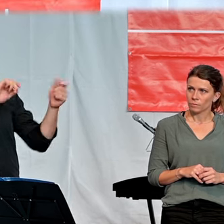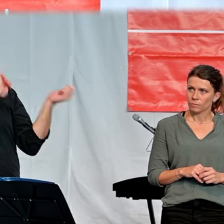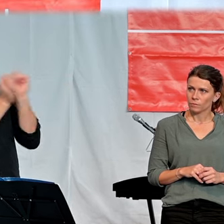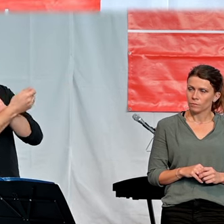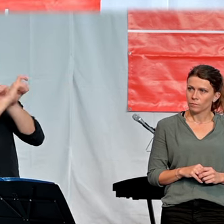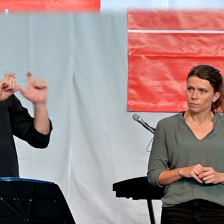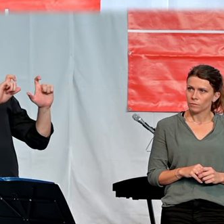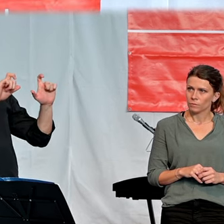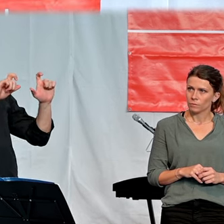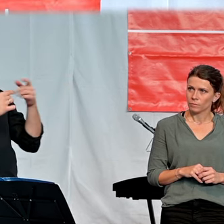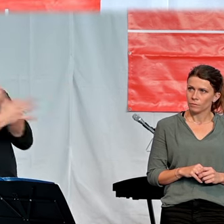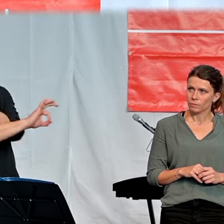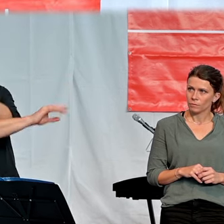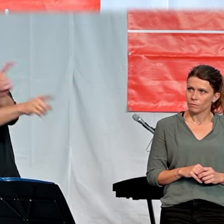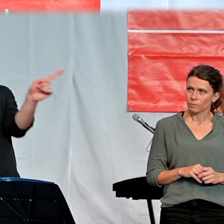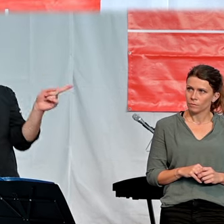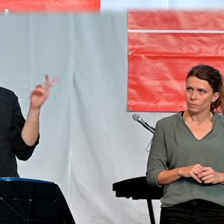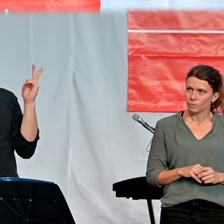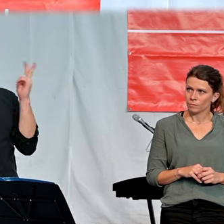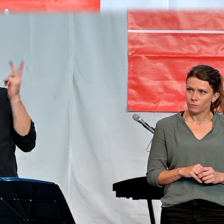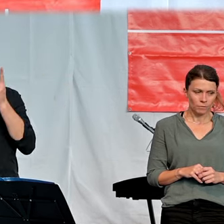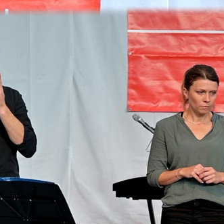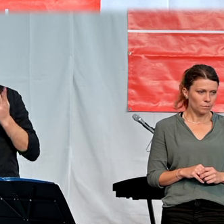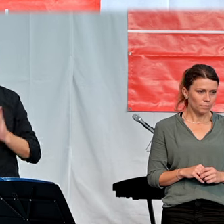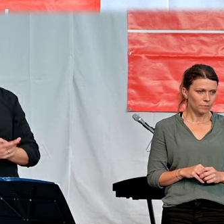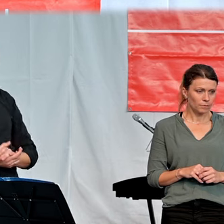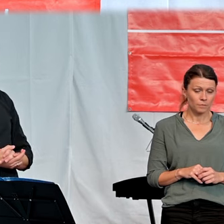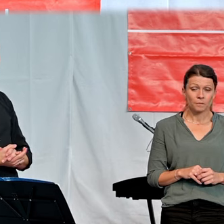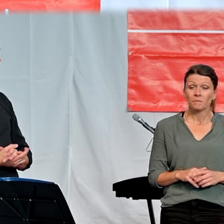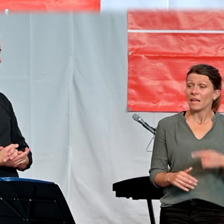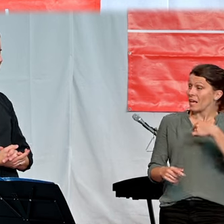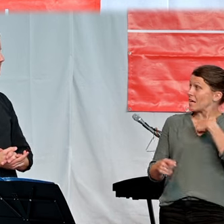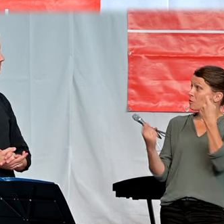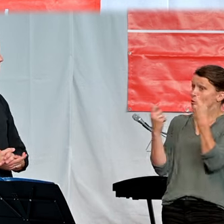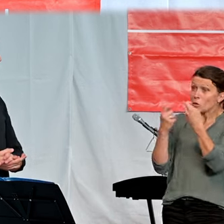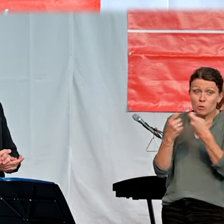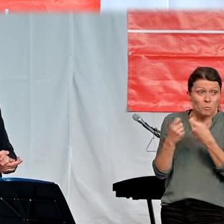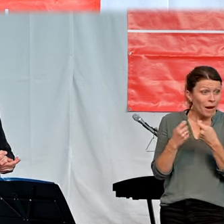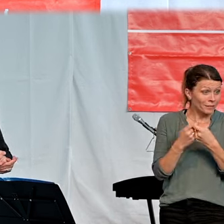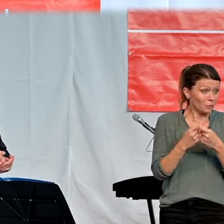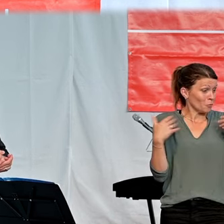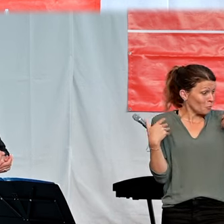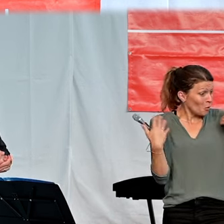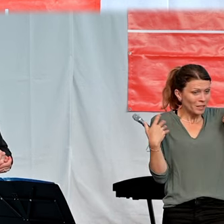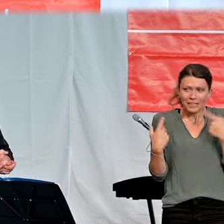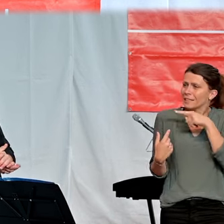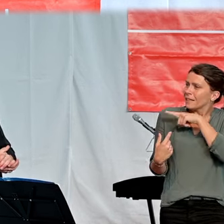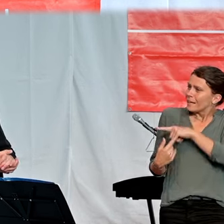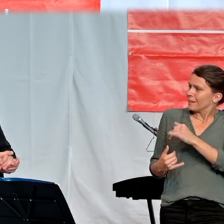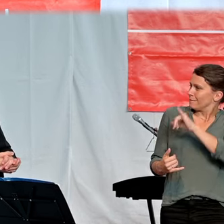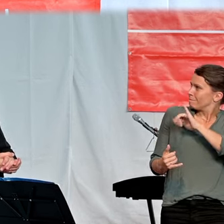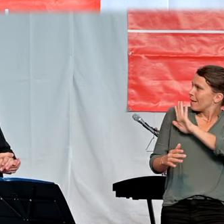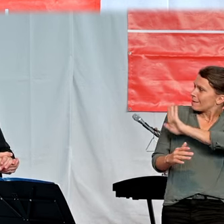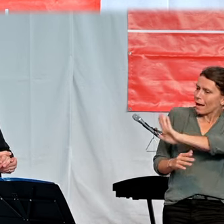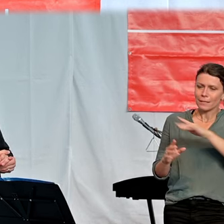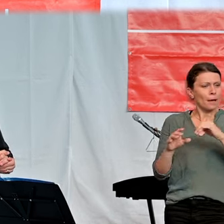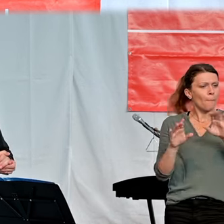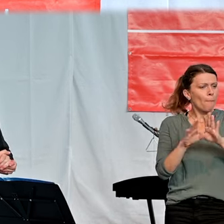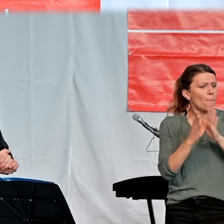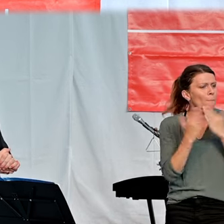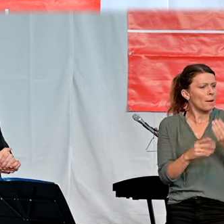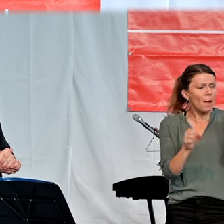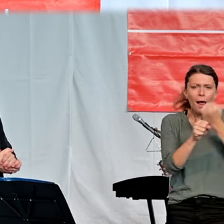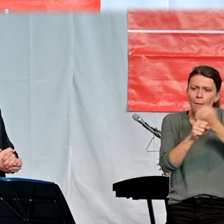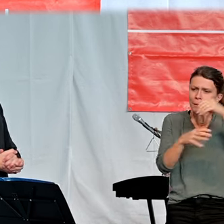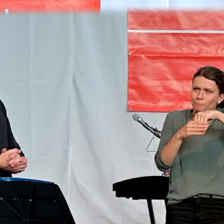Da freue ich mich jetzt ganz besonders darauf und bin gespannt, was mich, was uns in deiner Bibelarbeit jetzt anspringen